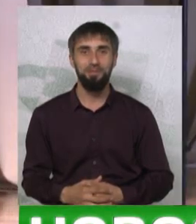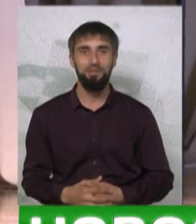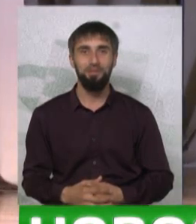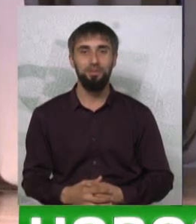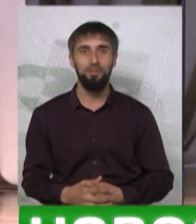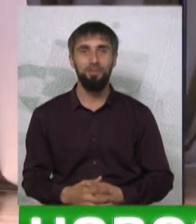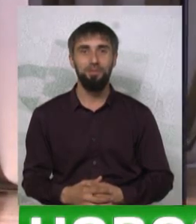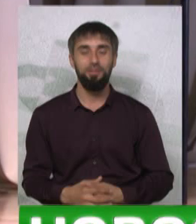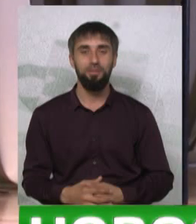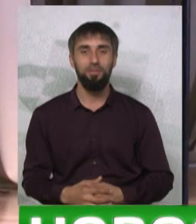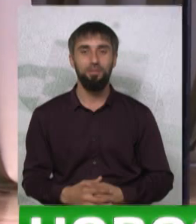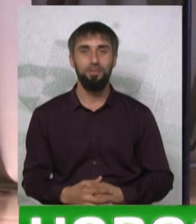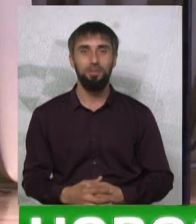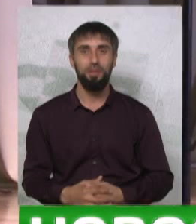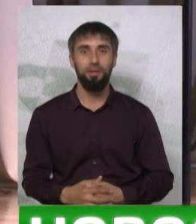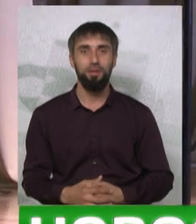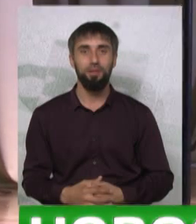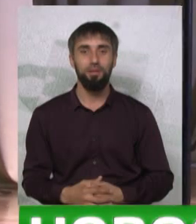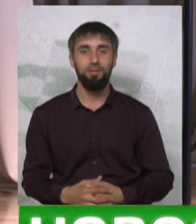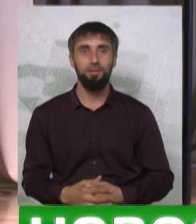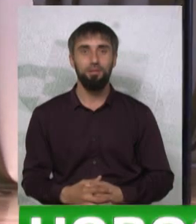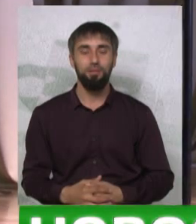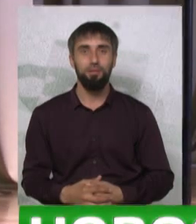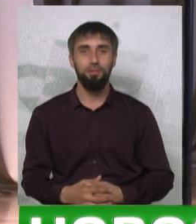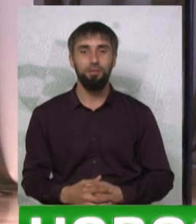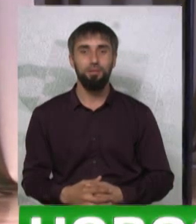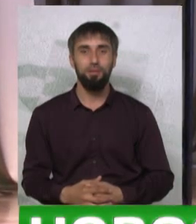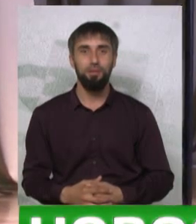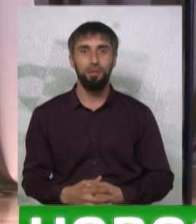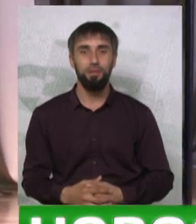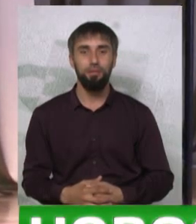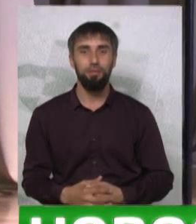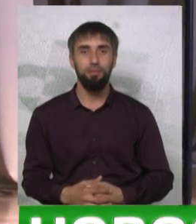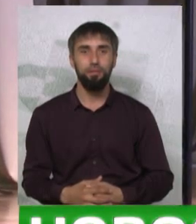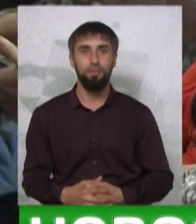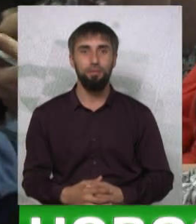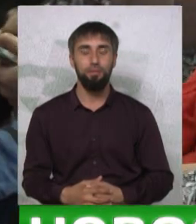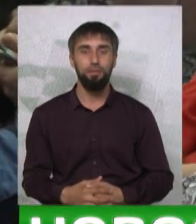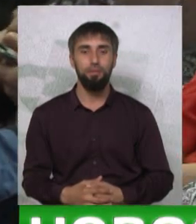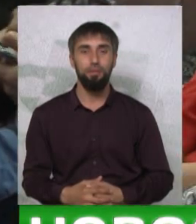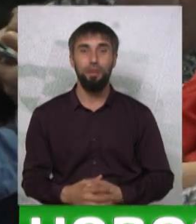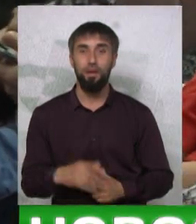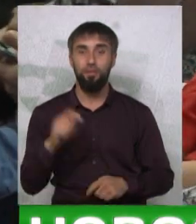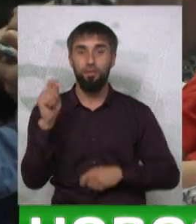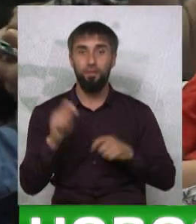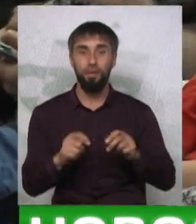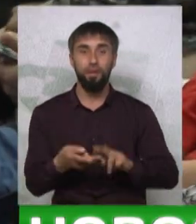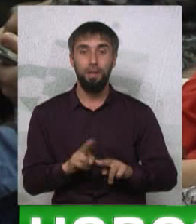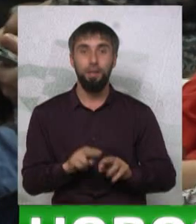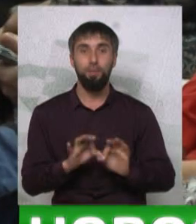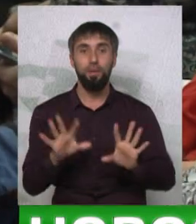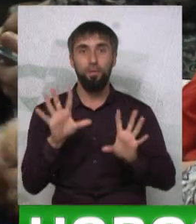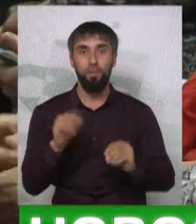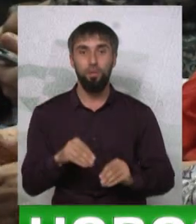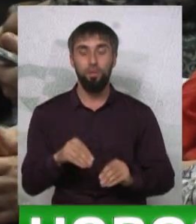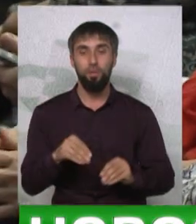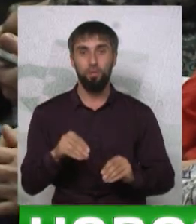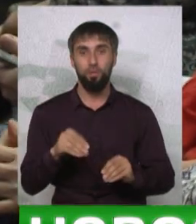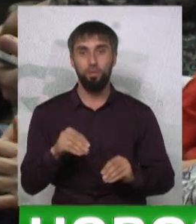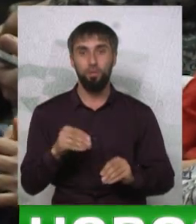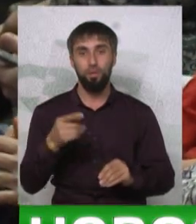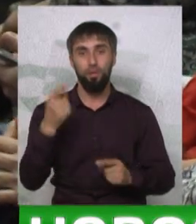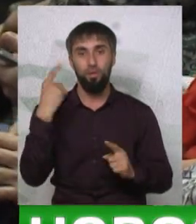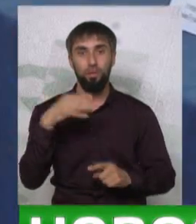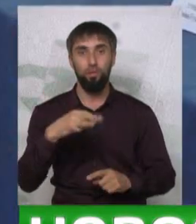В Фестиваль – это прежде всего творчество, а оно,